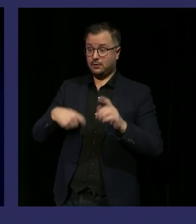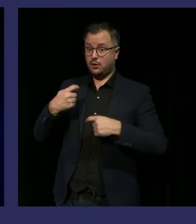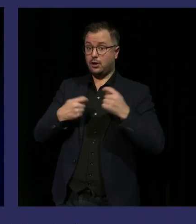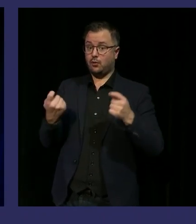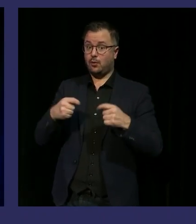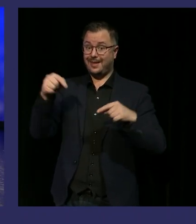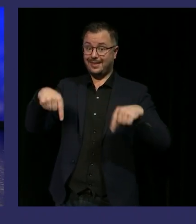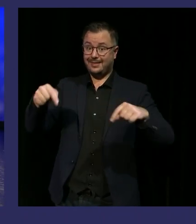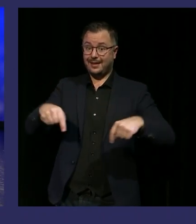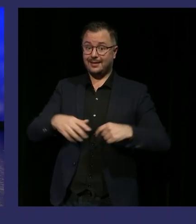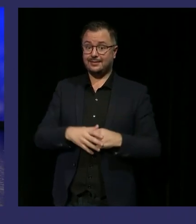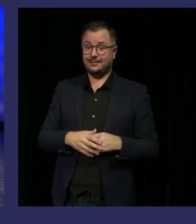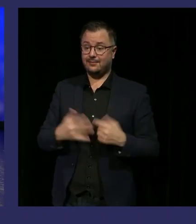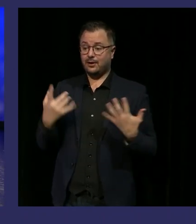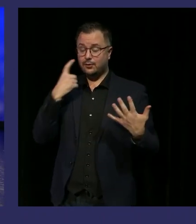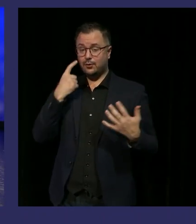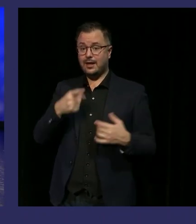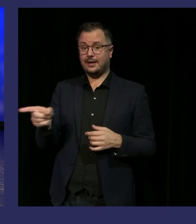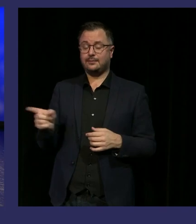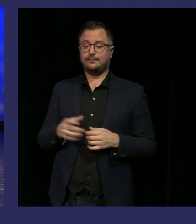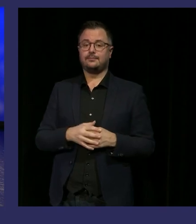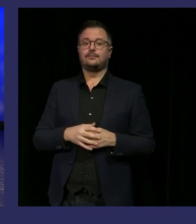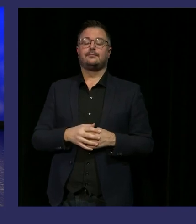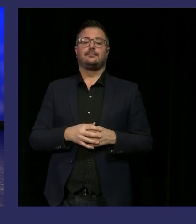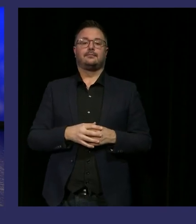her? Hva tror du?